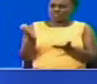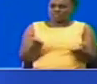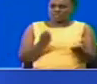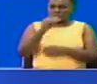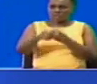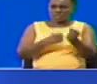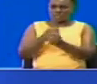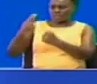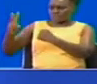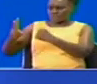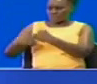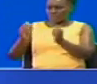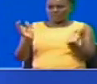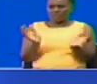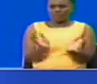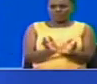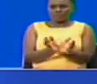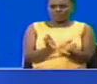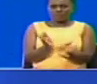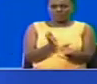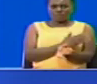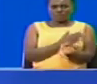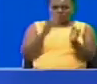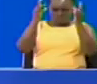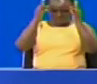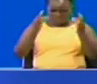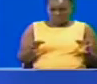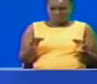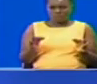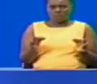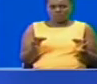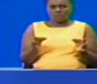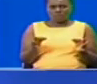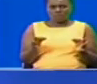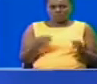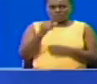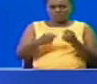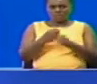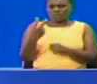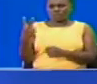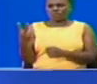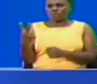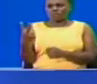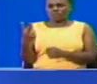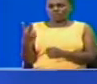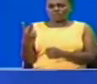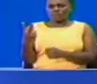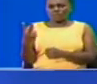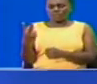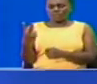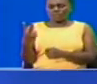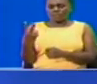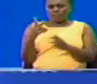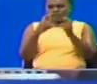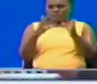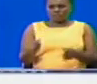miaka 7 gerezani kabla ya hatima yao kuhusu idara ya polisi kufahamika kamili. Francis Mtelaki, KTN